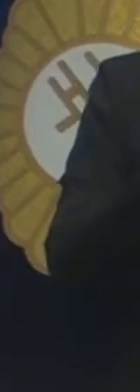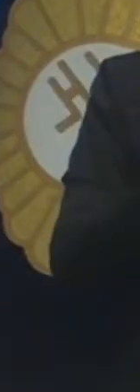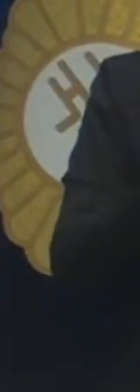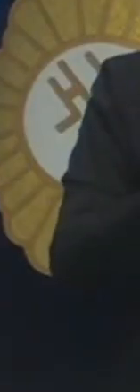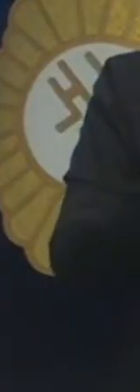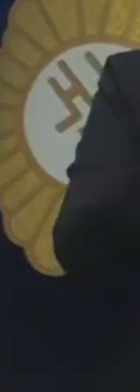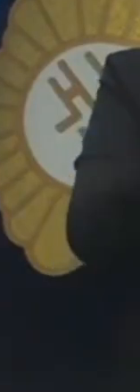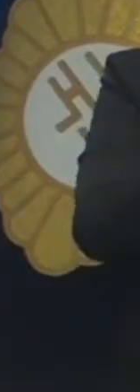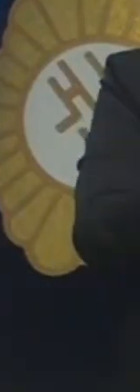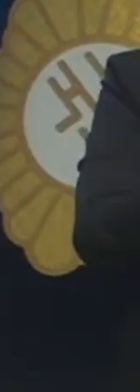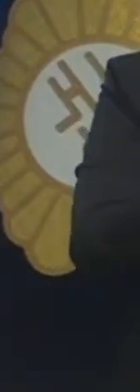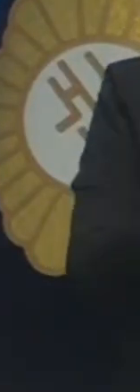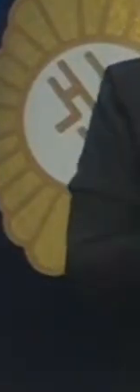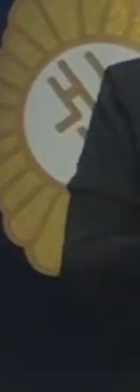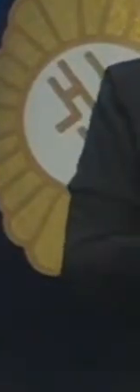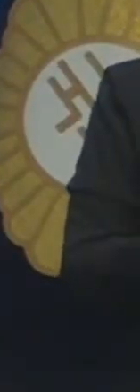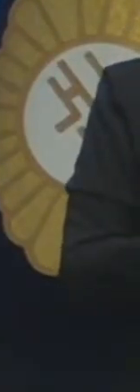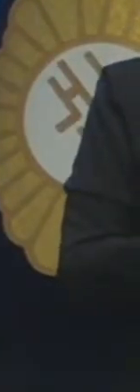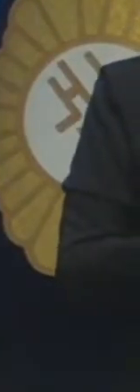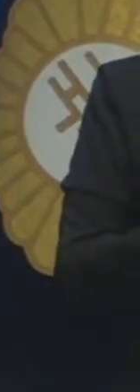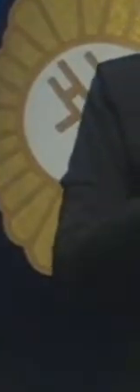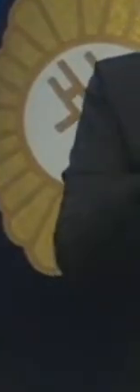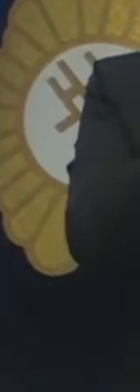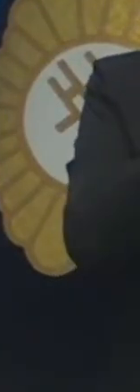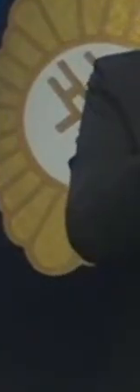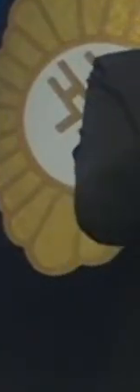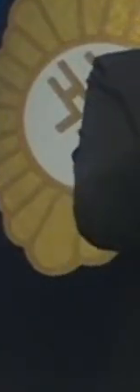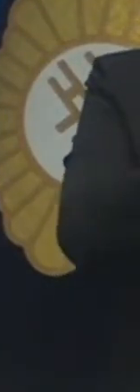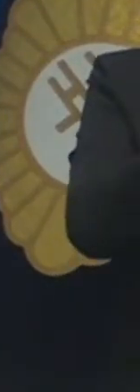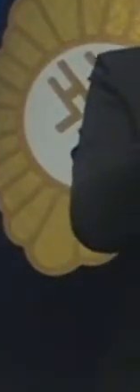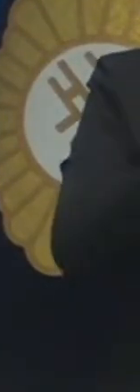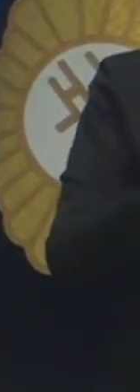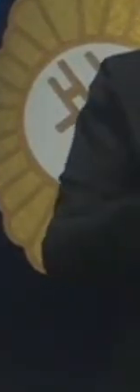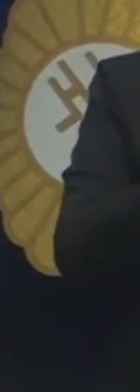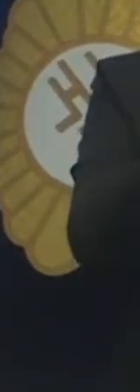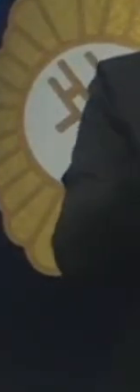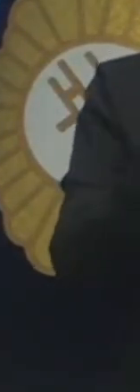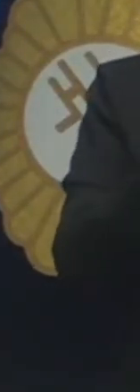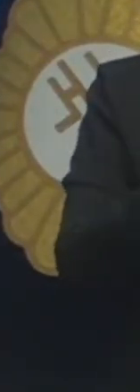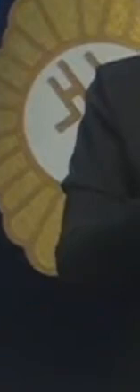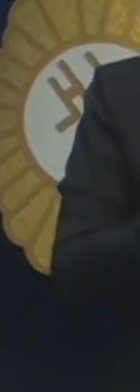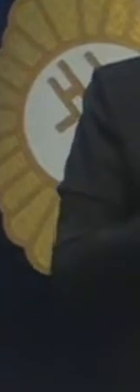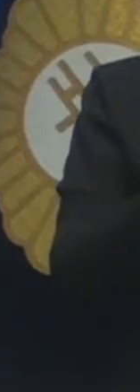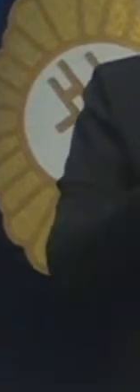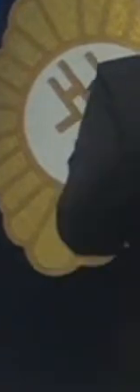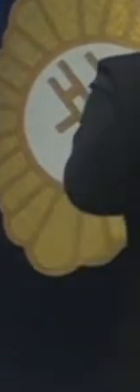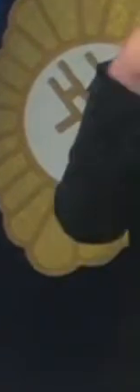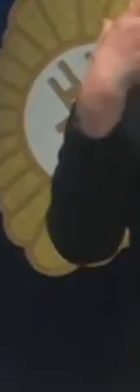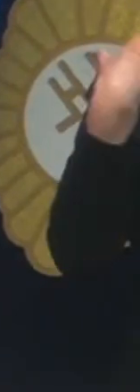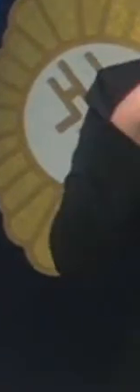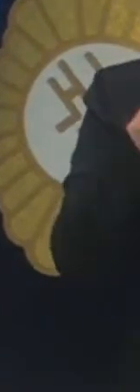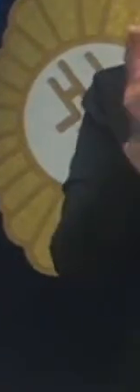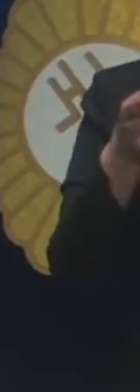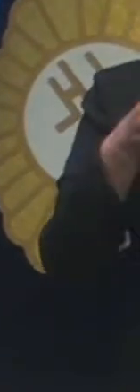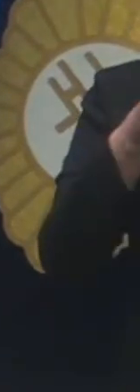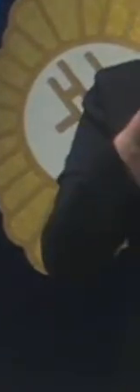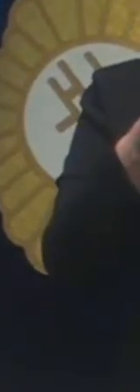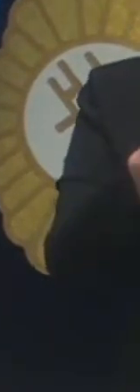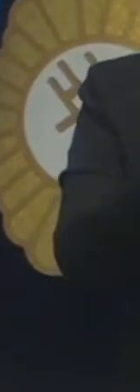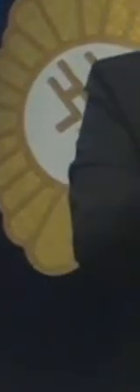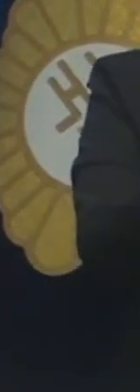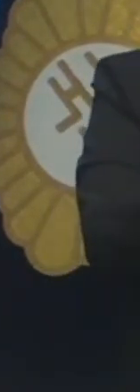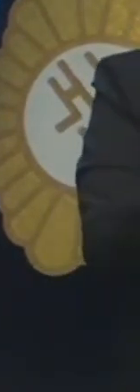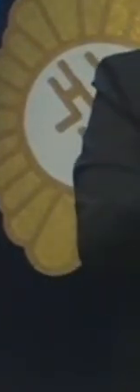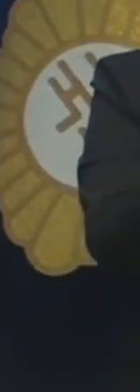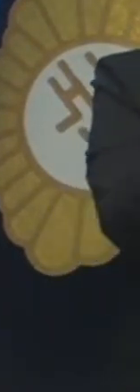지금도 많이 늦었습니다. 입점 점주들은 하루하루 피가 말라가고 있습니다. 현재 정부는 홈플러스 관련 대책